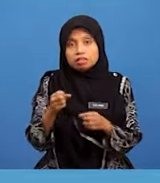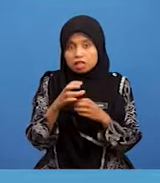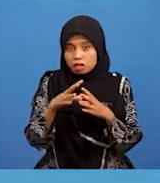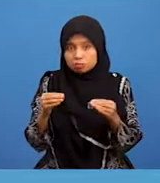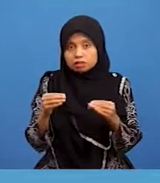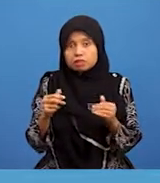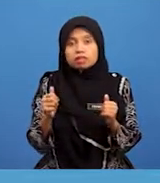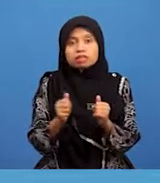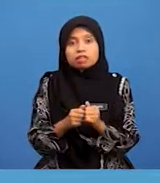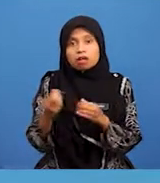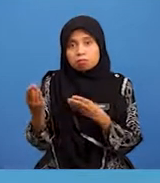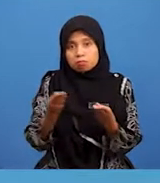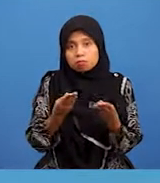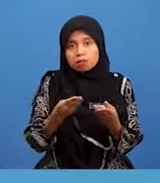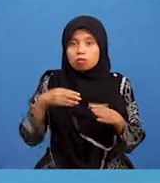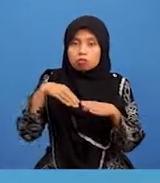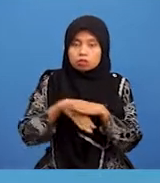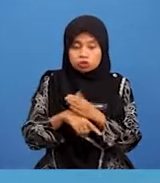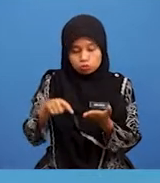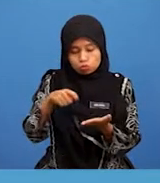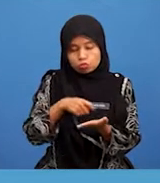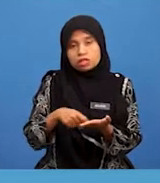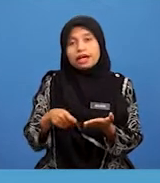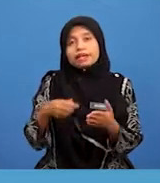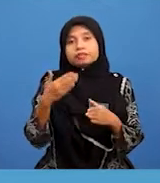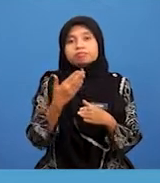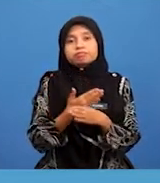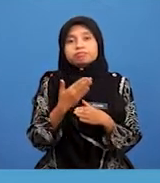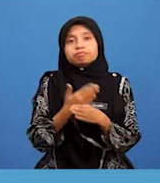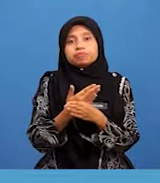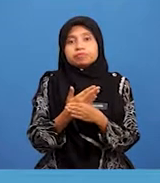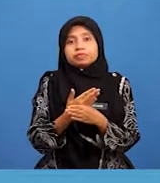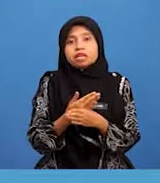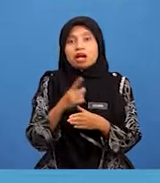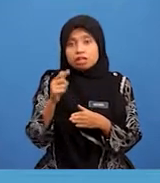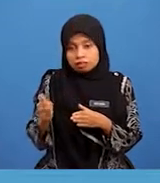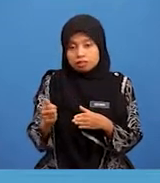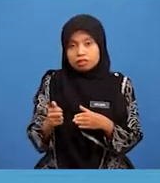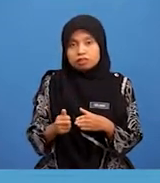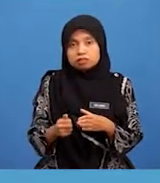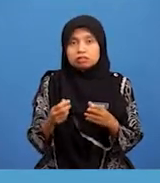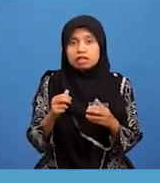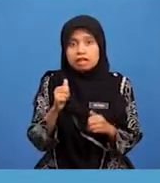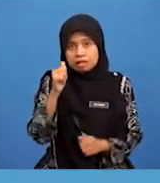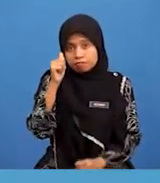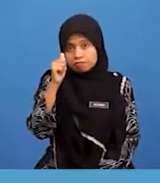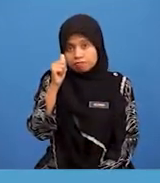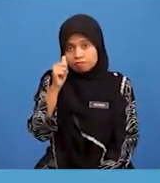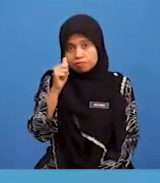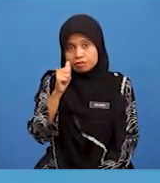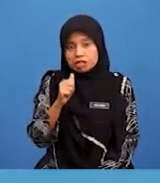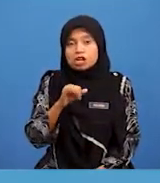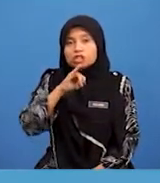diselesaikan dengan membawa masuk tunai ke bank. Anda dikendaki menyediakan A. General